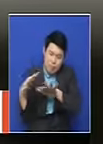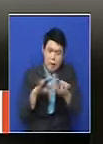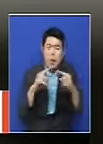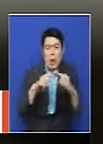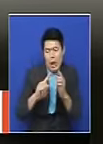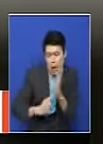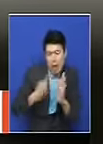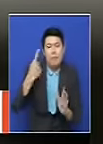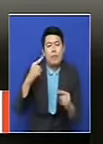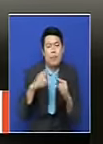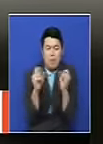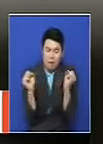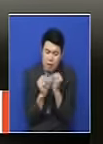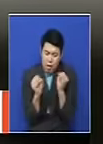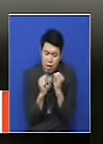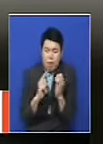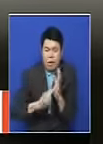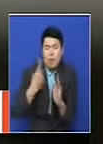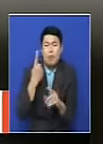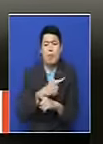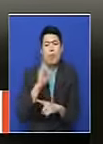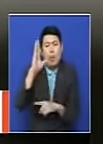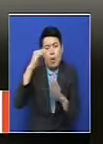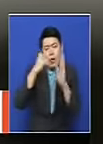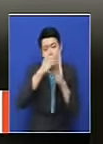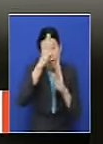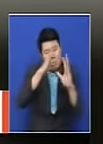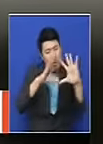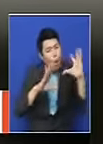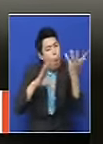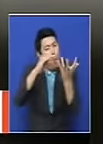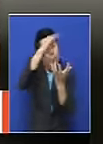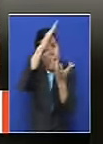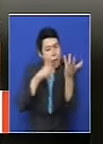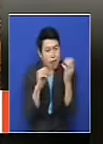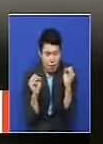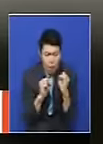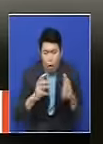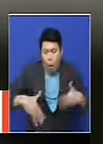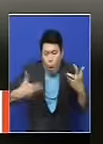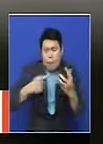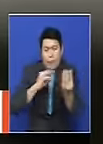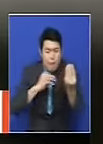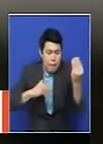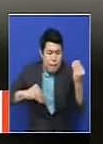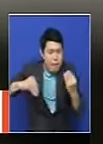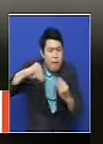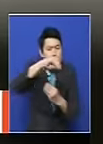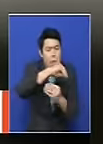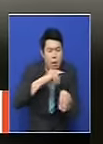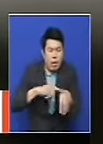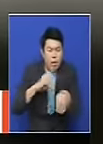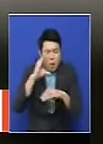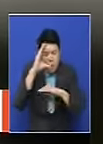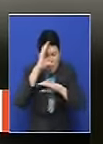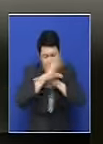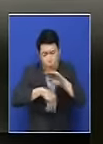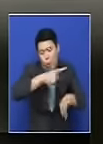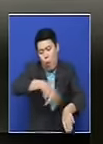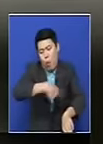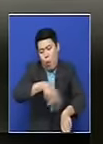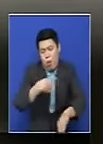วันเริ่มต้นฤดูหนาวครับซีกโลกเหนือส่วนซีกโลกใต้ก็จะเป็นวันที่เริ่มต้นฤดูร้อนครับและเป็นกลางวันที่สั้นกลางคืนยาวนานที่สุด